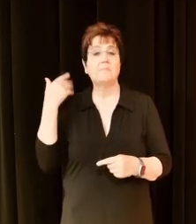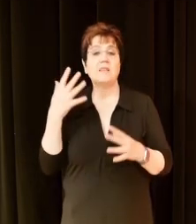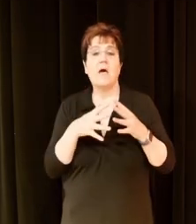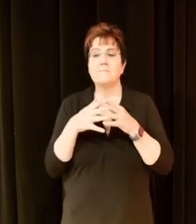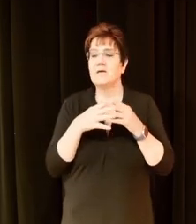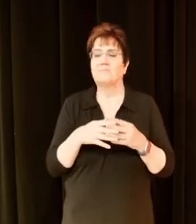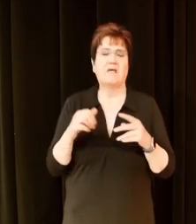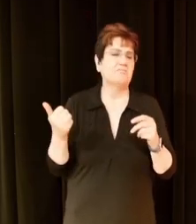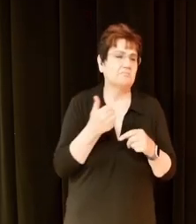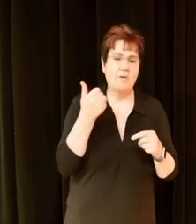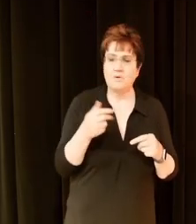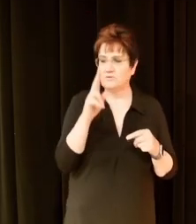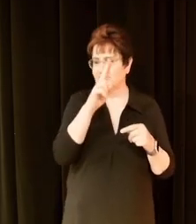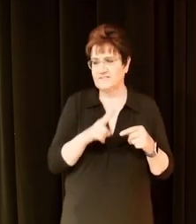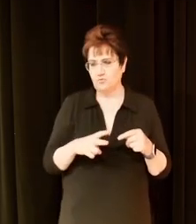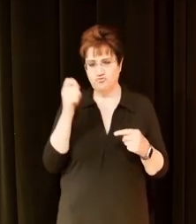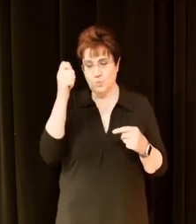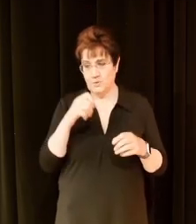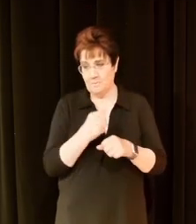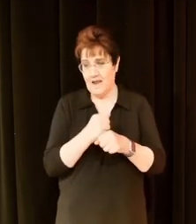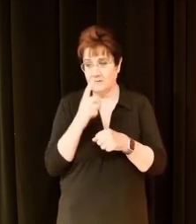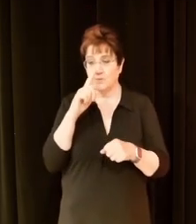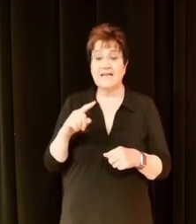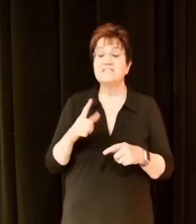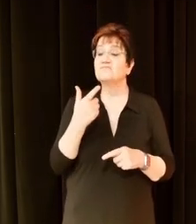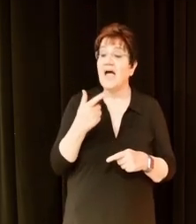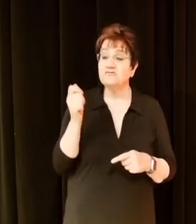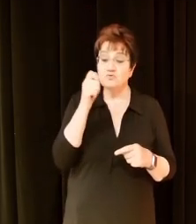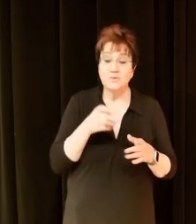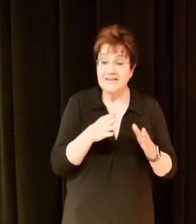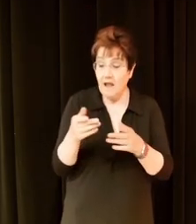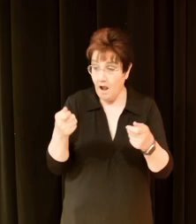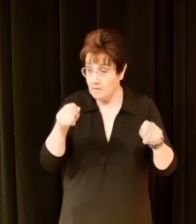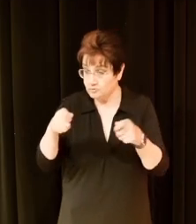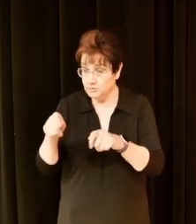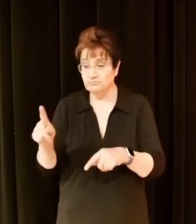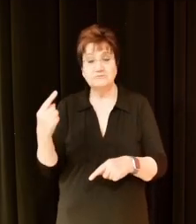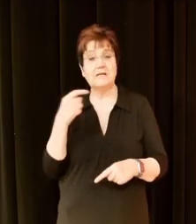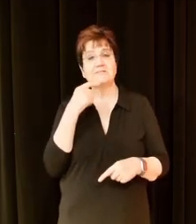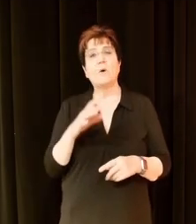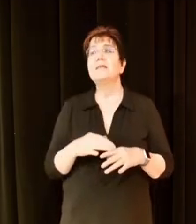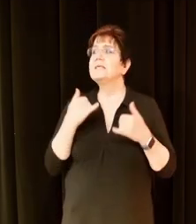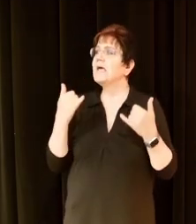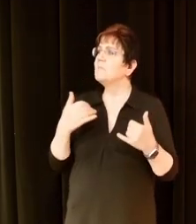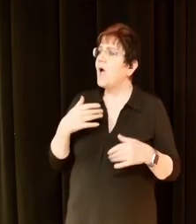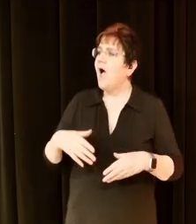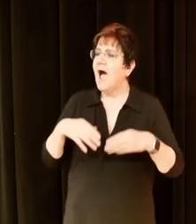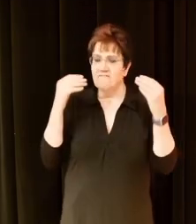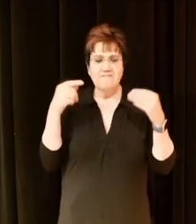Amerika studiert und dann am Ende von 2 Studiengängen hat er gesagt, und jetzt muss ich anfangen, alles